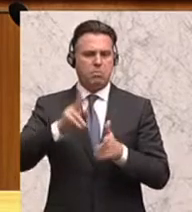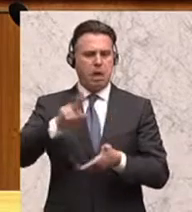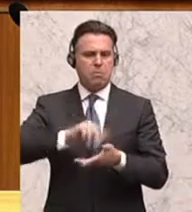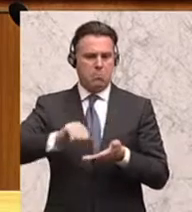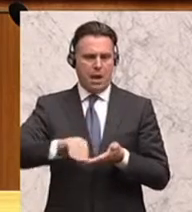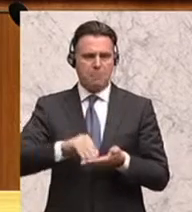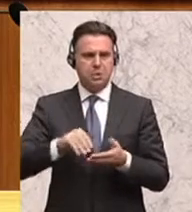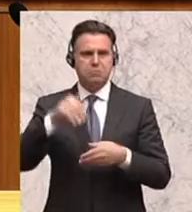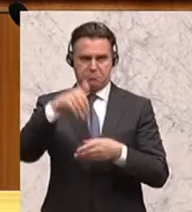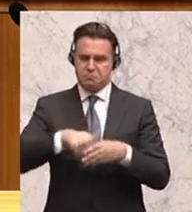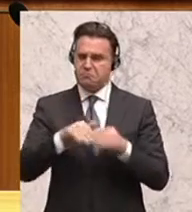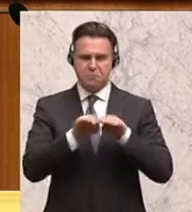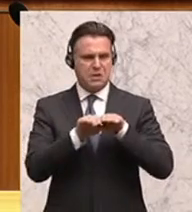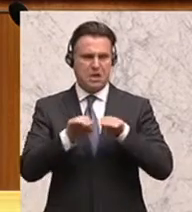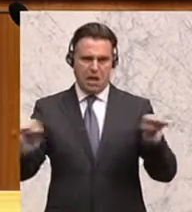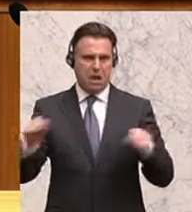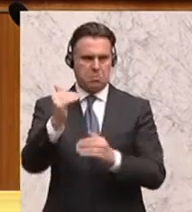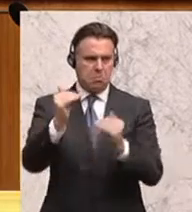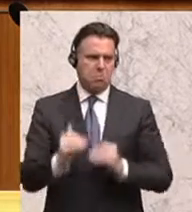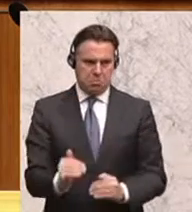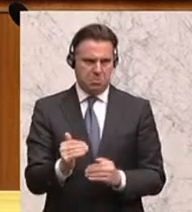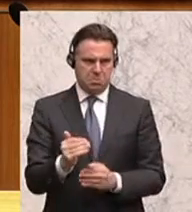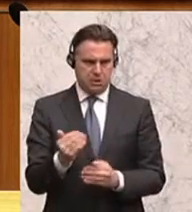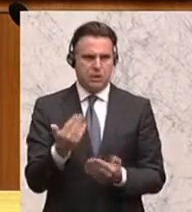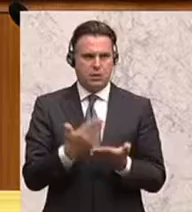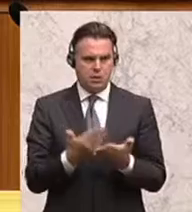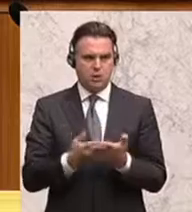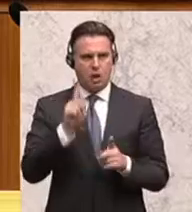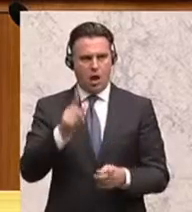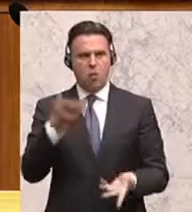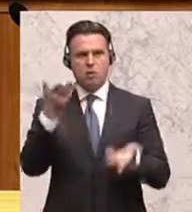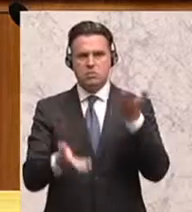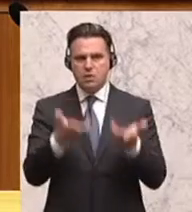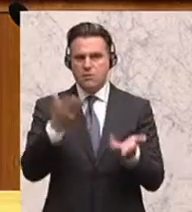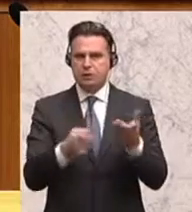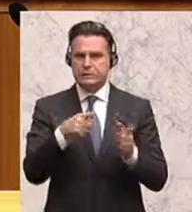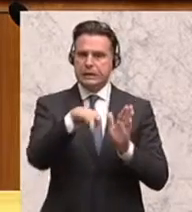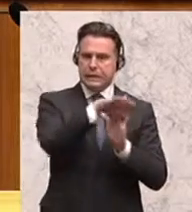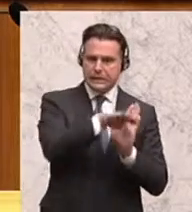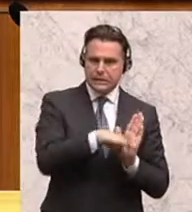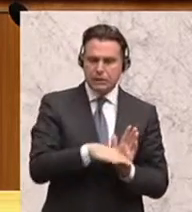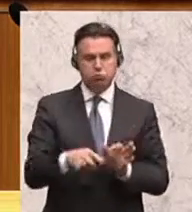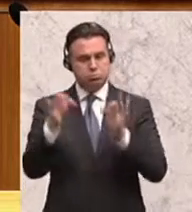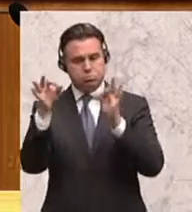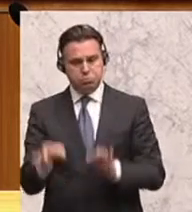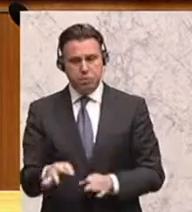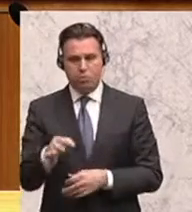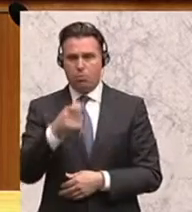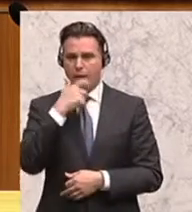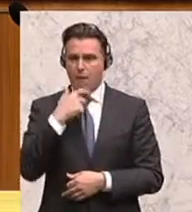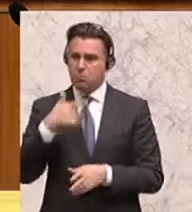zeitraum weitgehend gleich niedrig auch wo die differenz zwischen dem gesetzlichen und faktischen